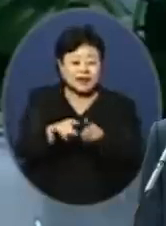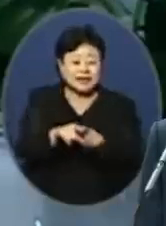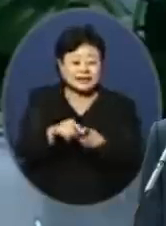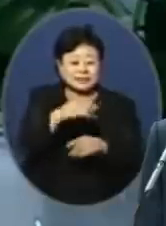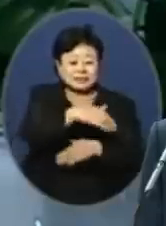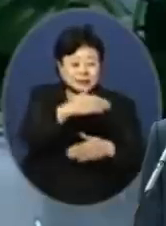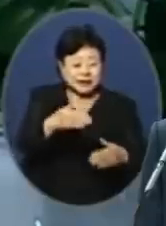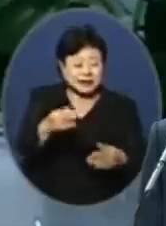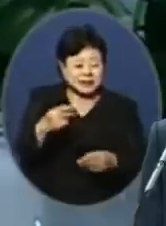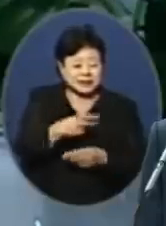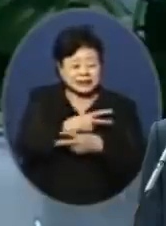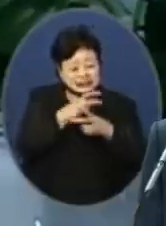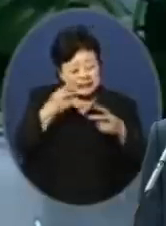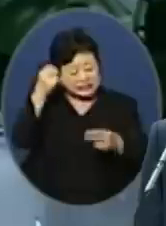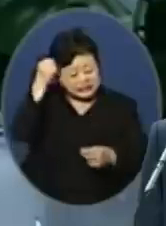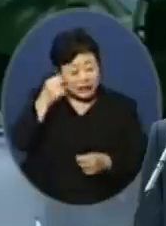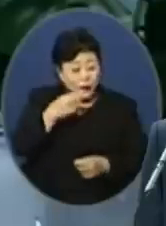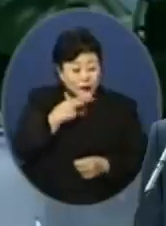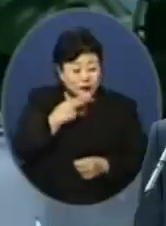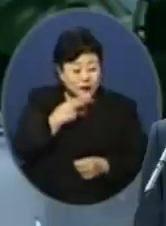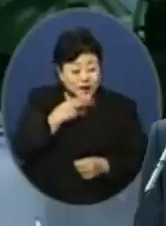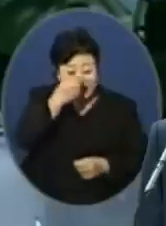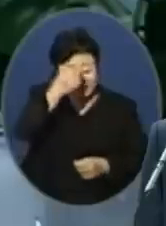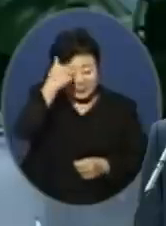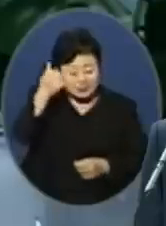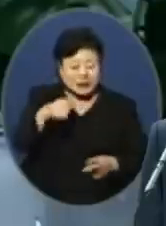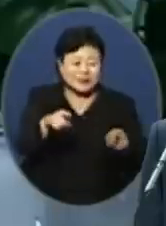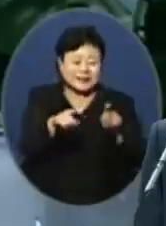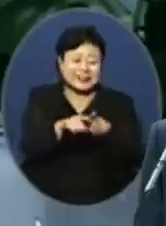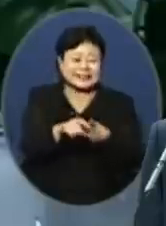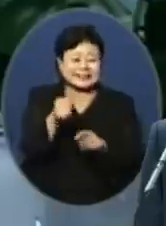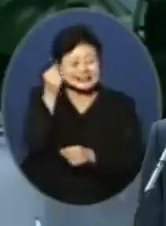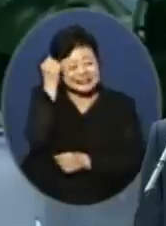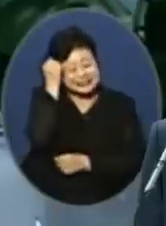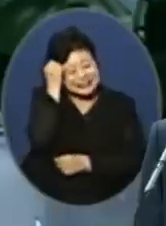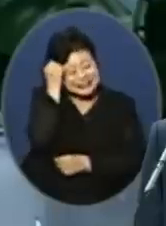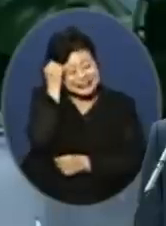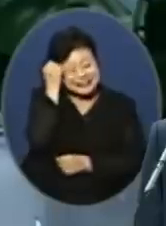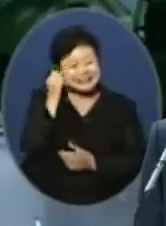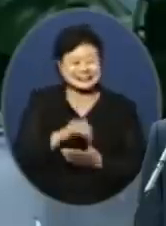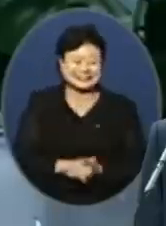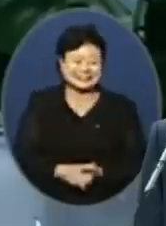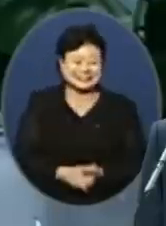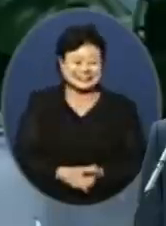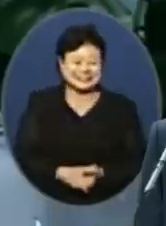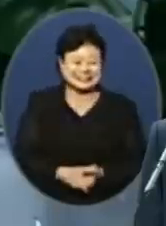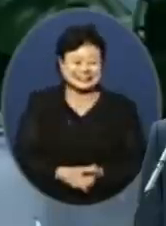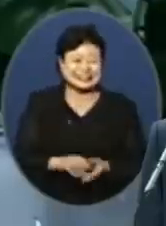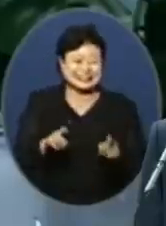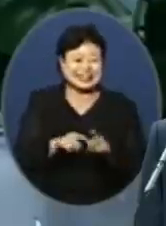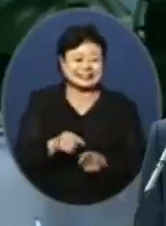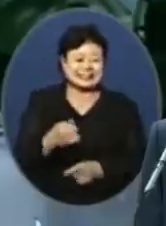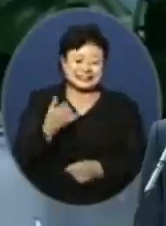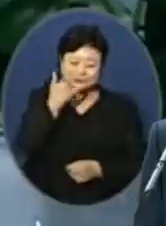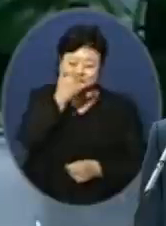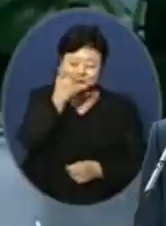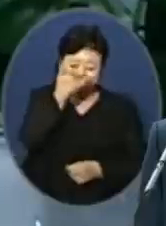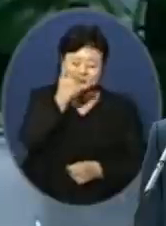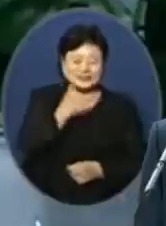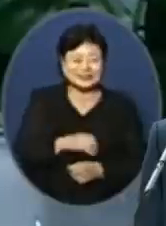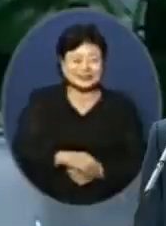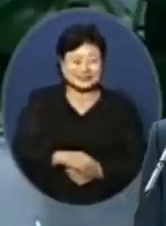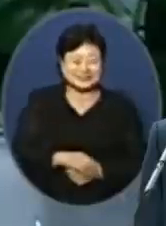방에 잔 기억은 없습니다. 그러나 할아버지 할머니 방에 같이 자고